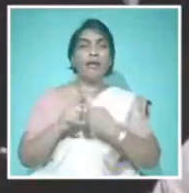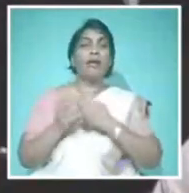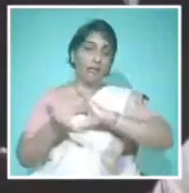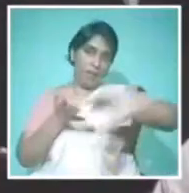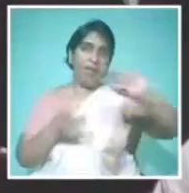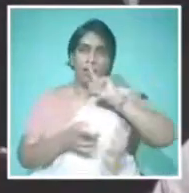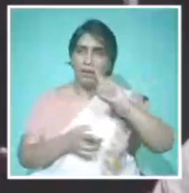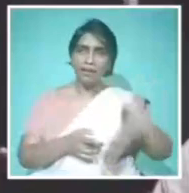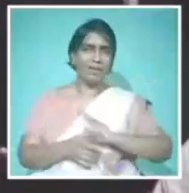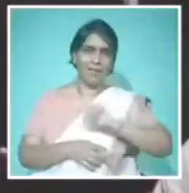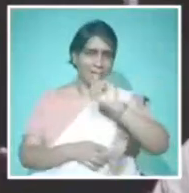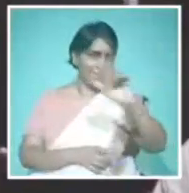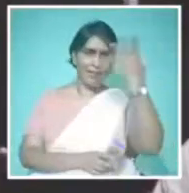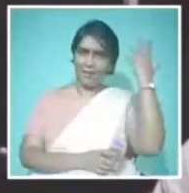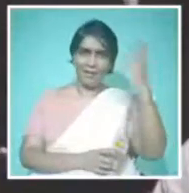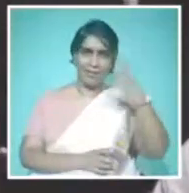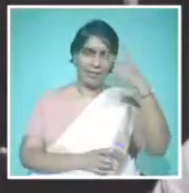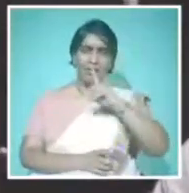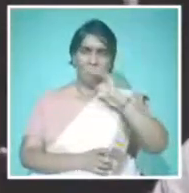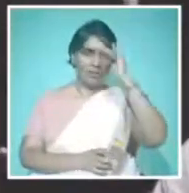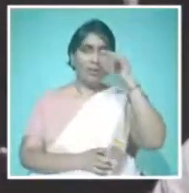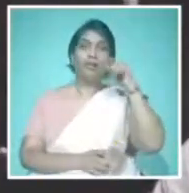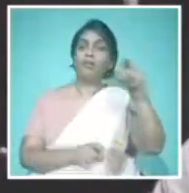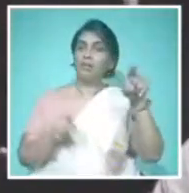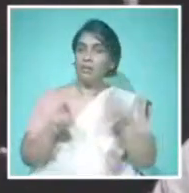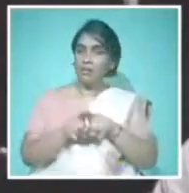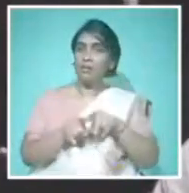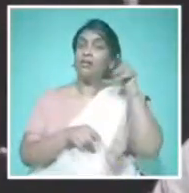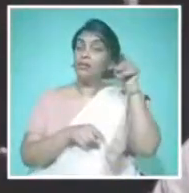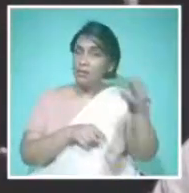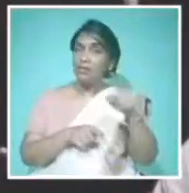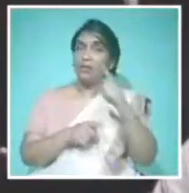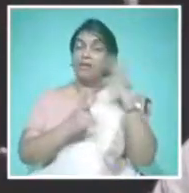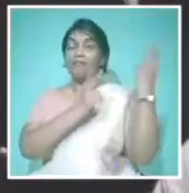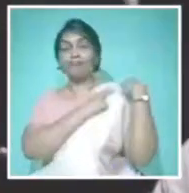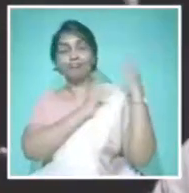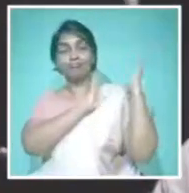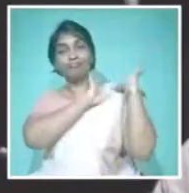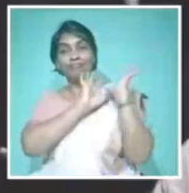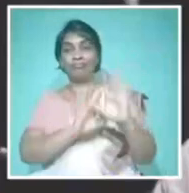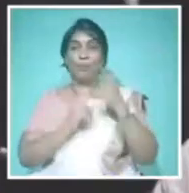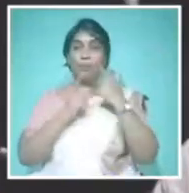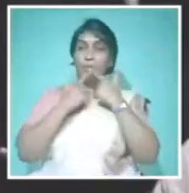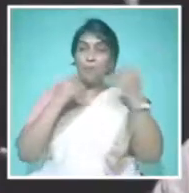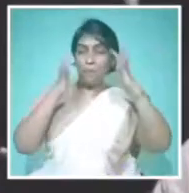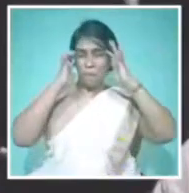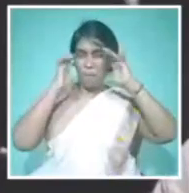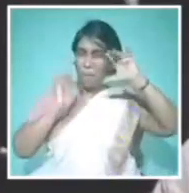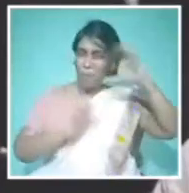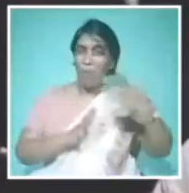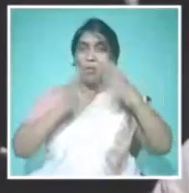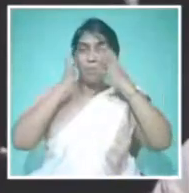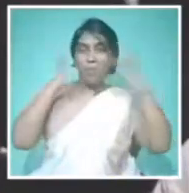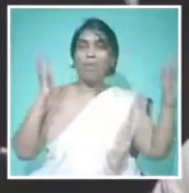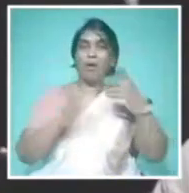කියනවද එහෙම කියන්නේ නියෝජ්‍ය කතානායකතුමනි ඒ නිසා මෙතුමන්ලා කරේ තියාගෙන ආපු වීර මෝඩ උද්දච්චය තමයි